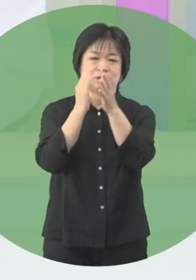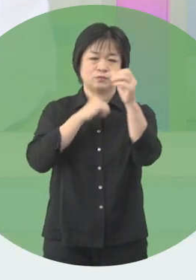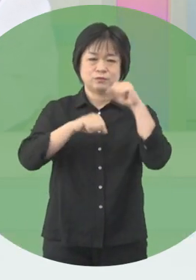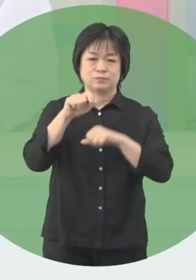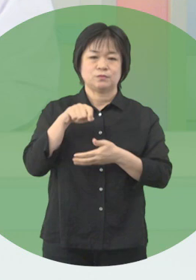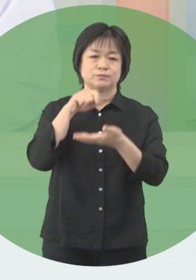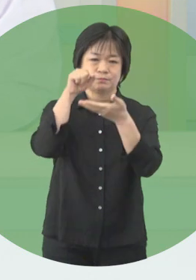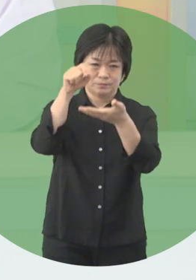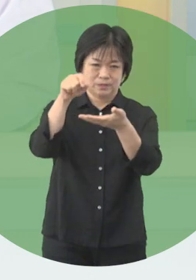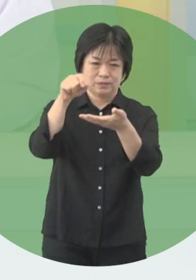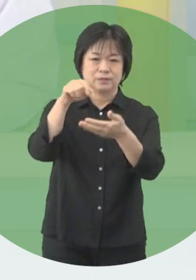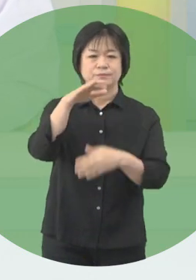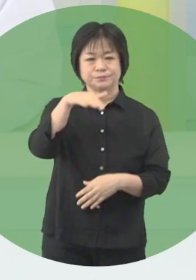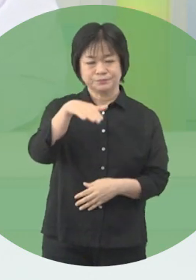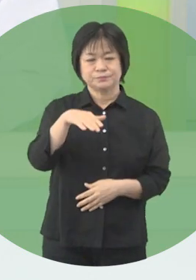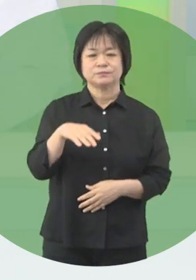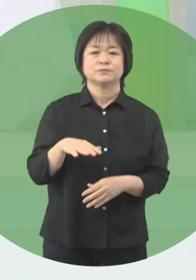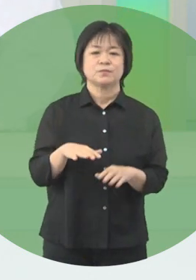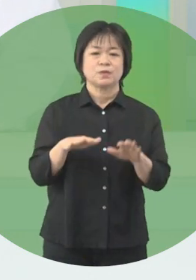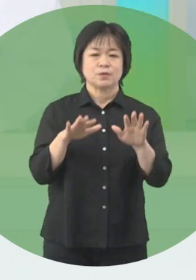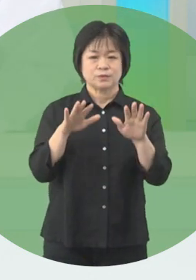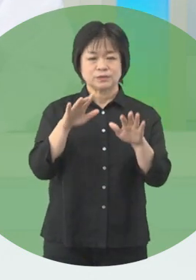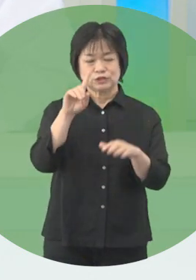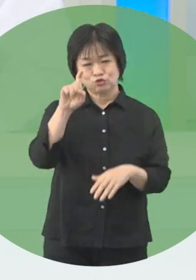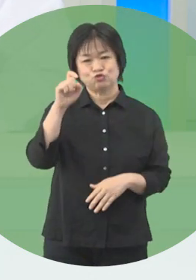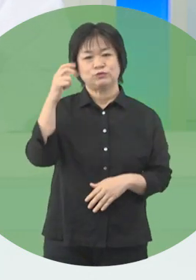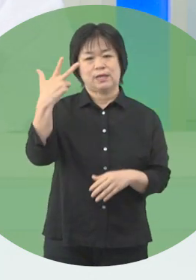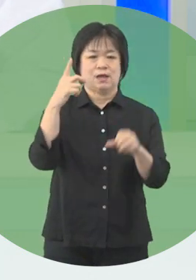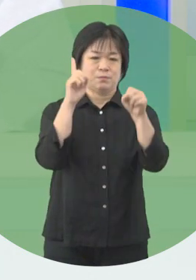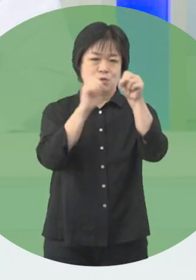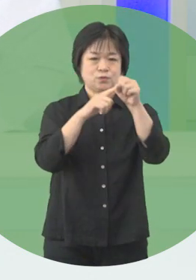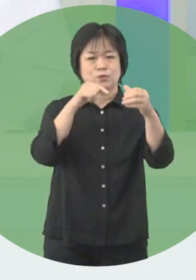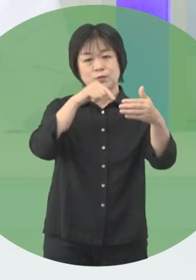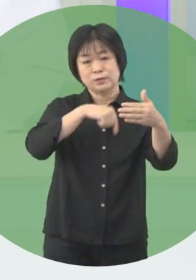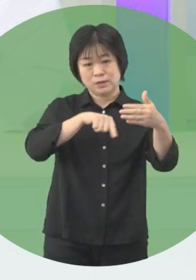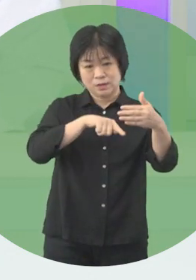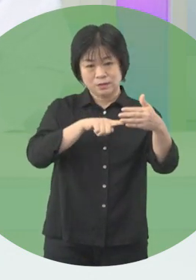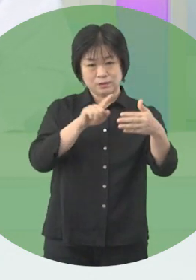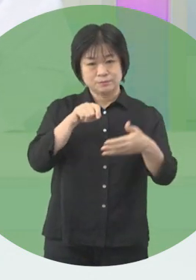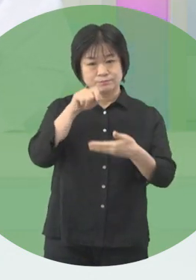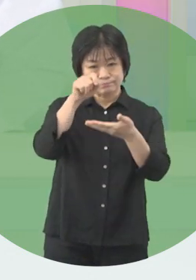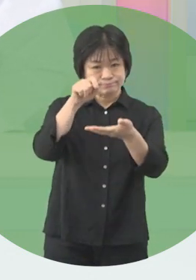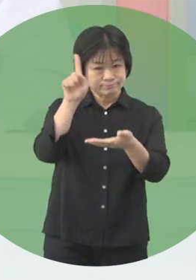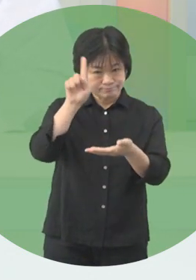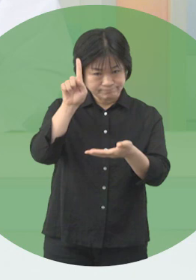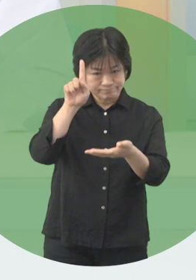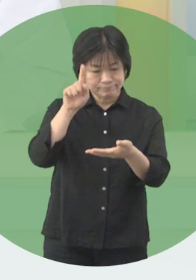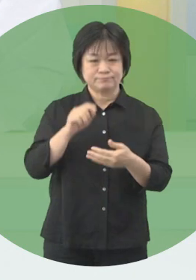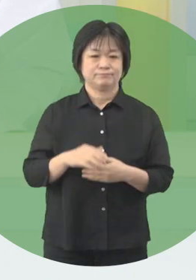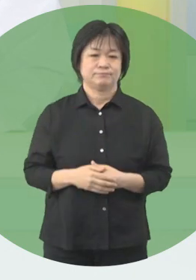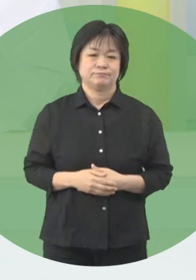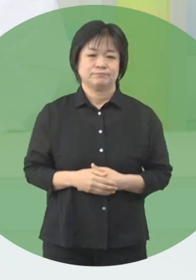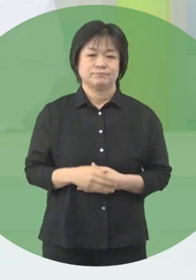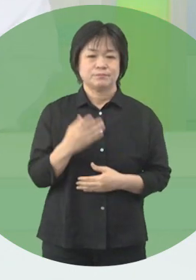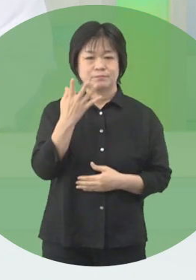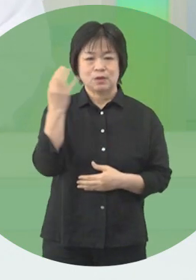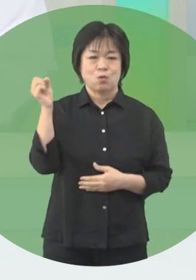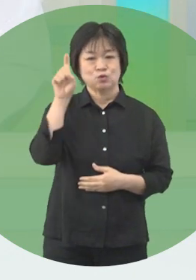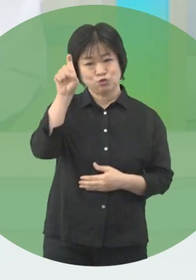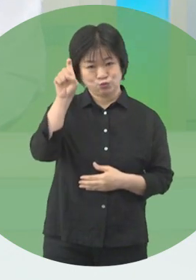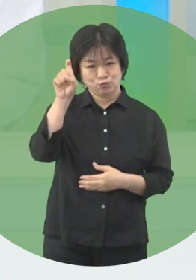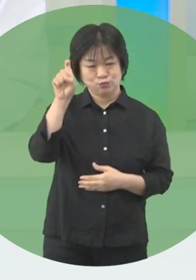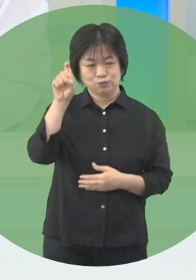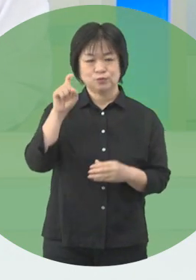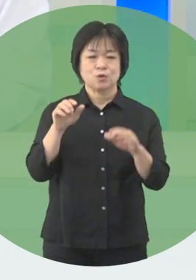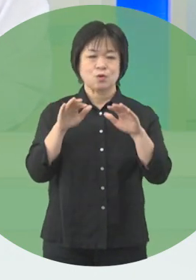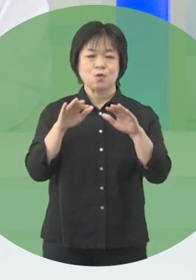。人文博士、17の目標の中から今日ご紹介するのは、 10番、子ども